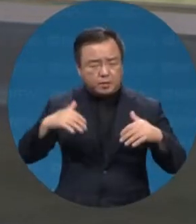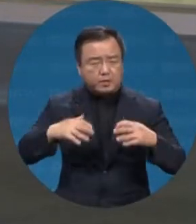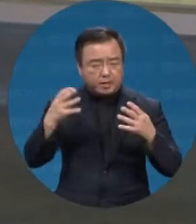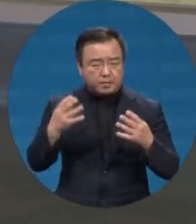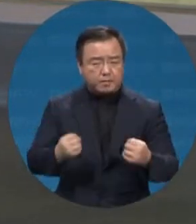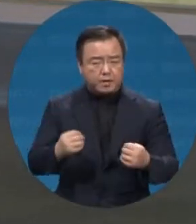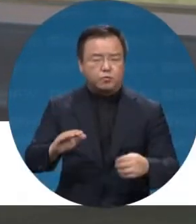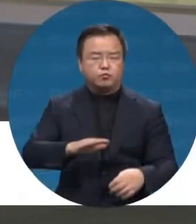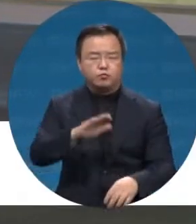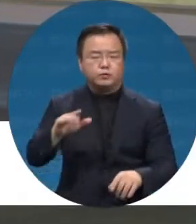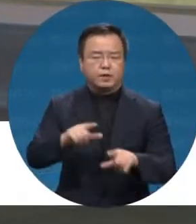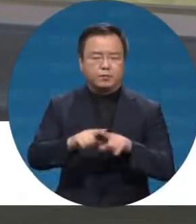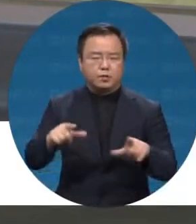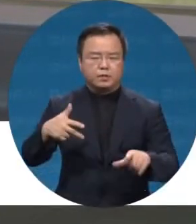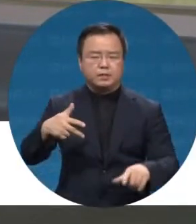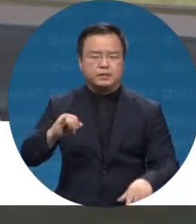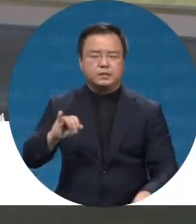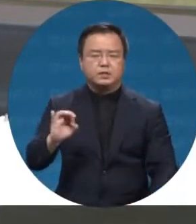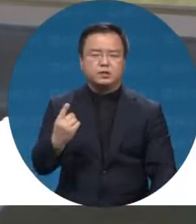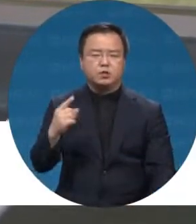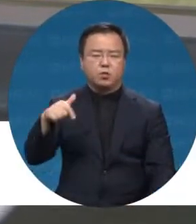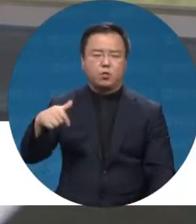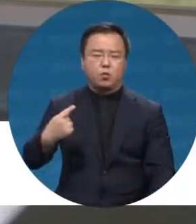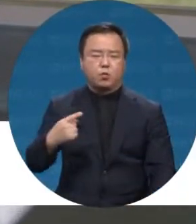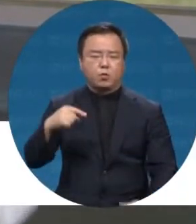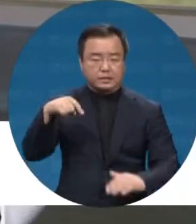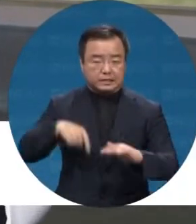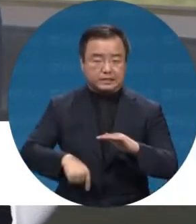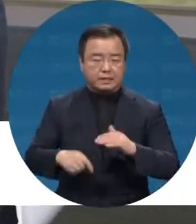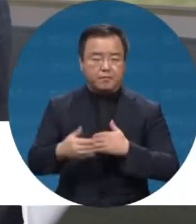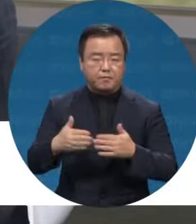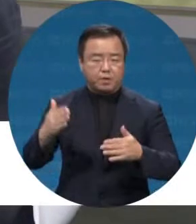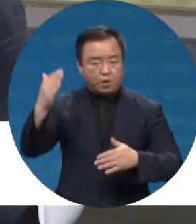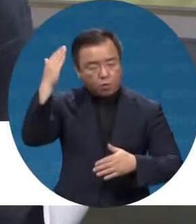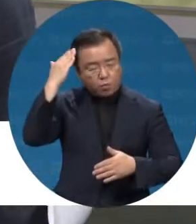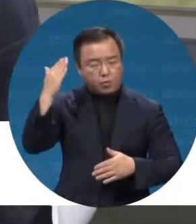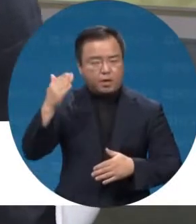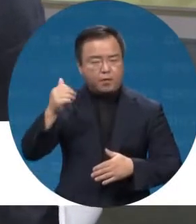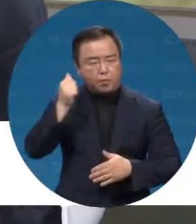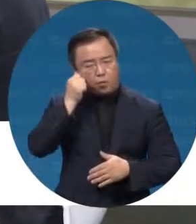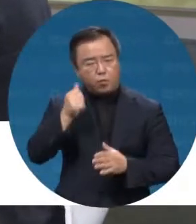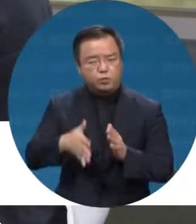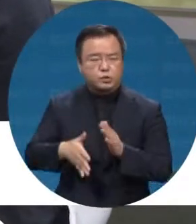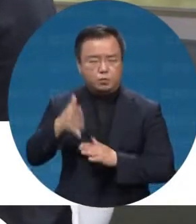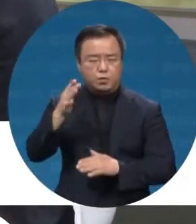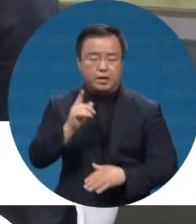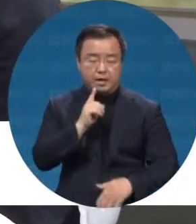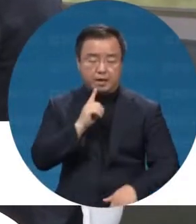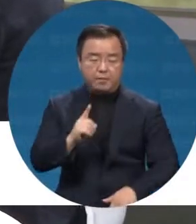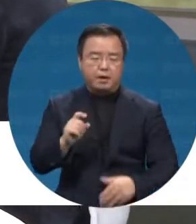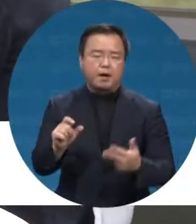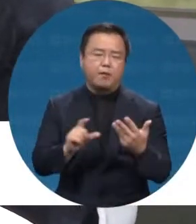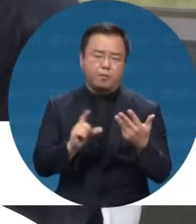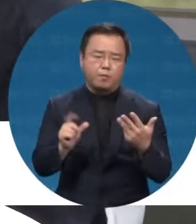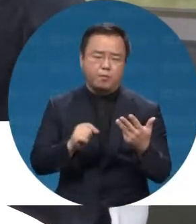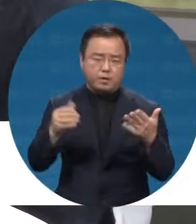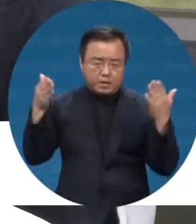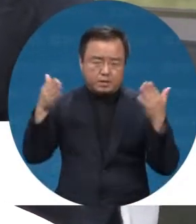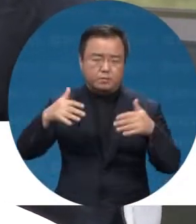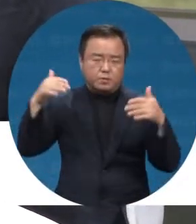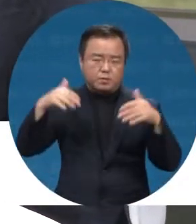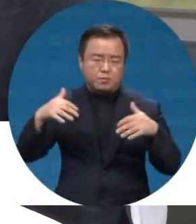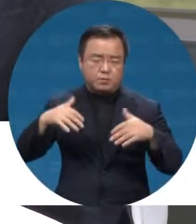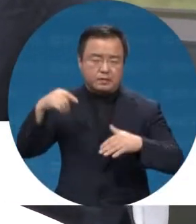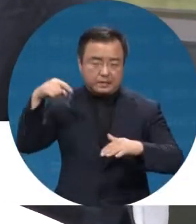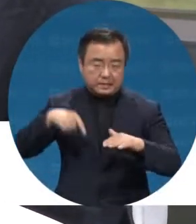지옥고라고 해요 지아빵 옥탑방 고시원의 준말인데요 지난 8월에 집중호우로 인해서 또